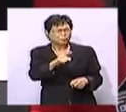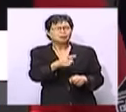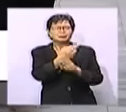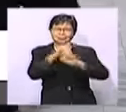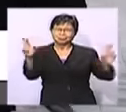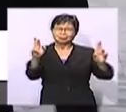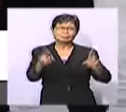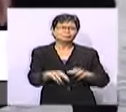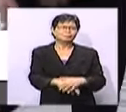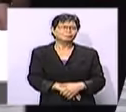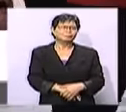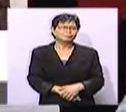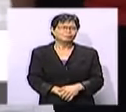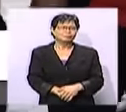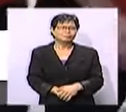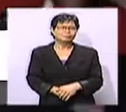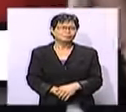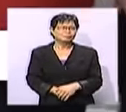bersedia.